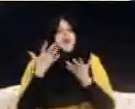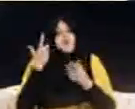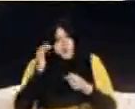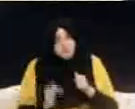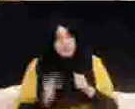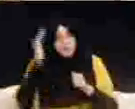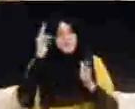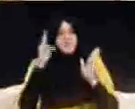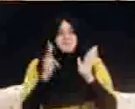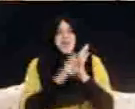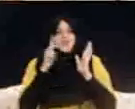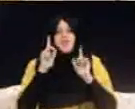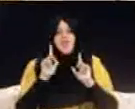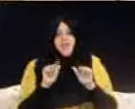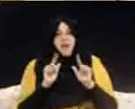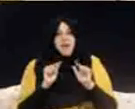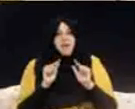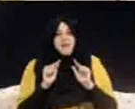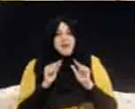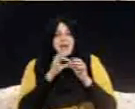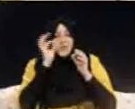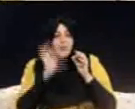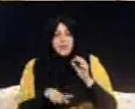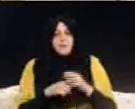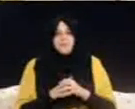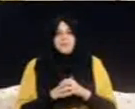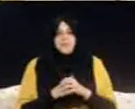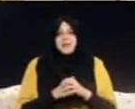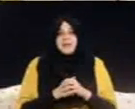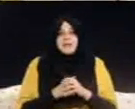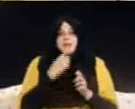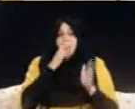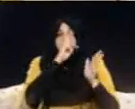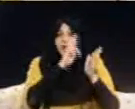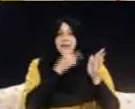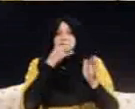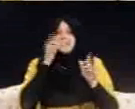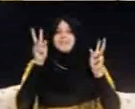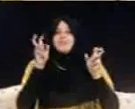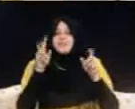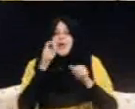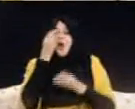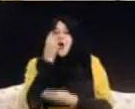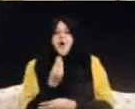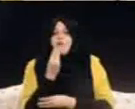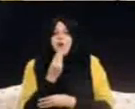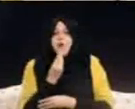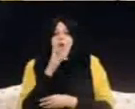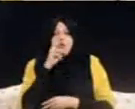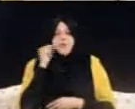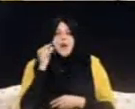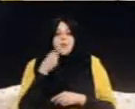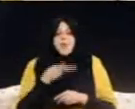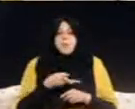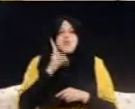حياته. نعم، الإنسان أطول المخلوقات حضانة. نعم. وهذه الحضانة هي